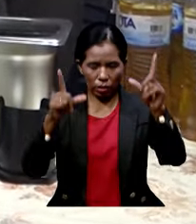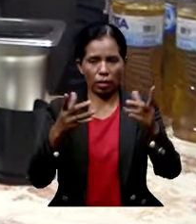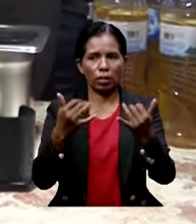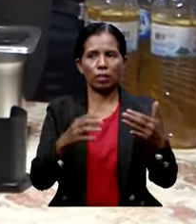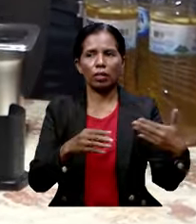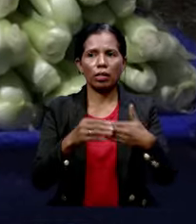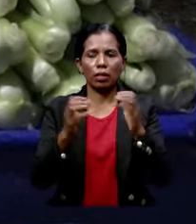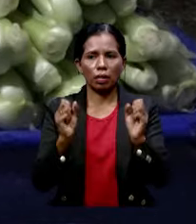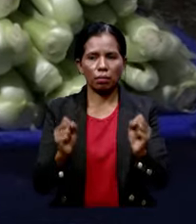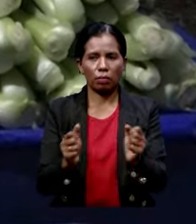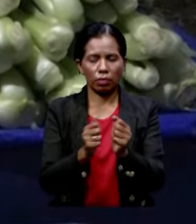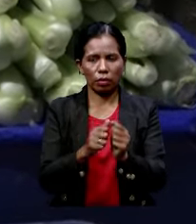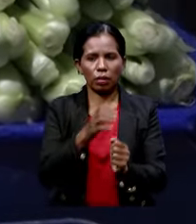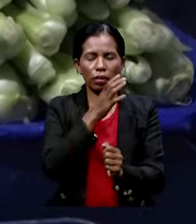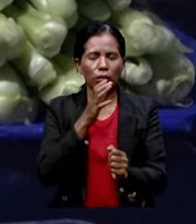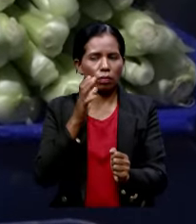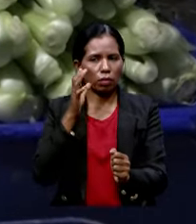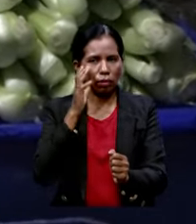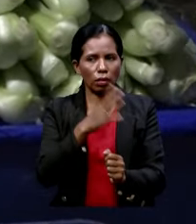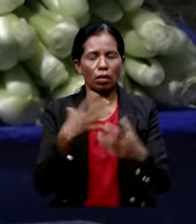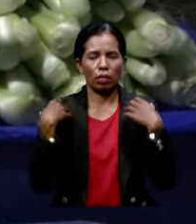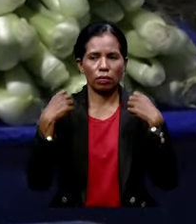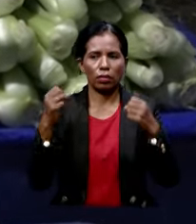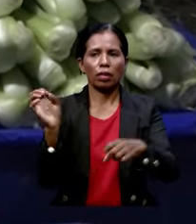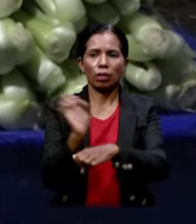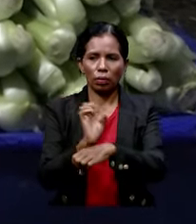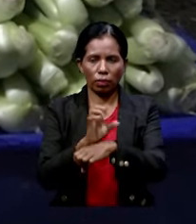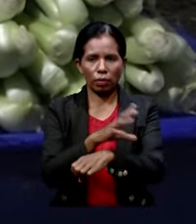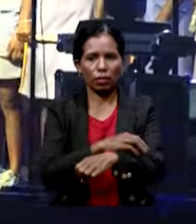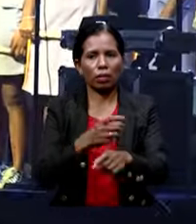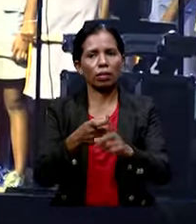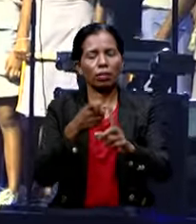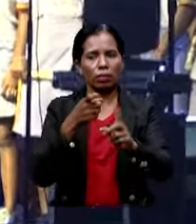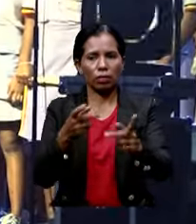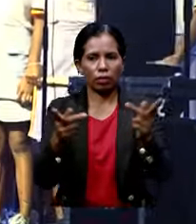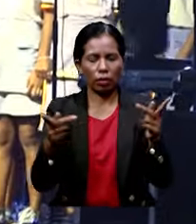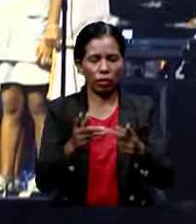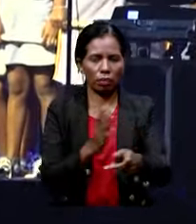organiza hodi hametin setor agricultura, noha forsa ekonomi rural, no lihusi eventu ne